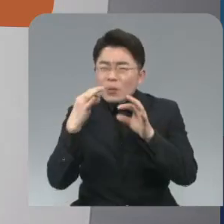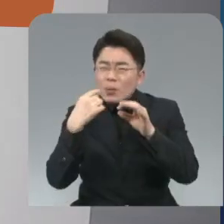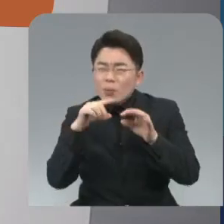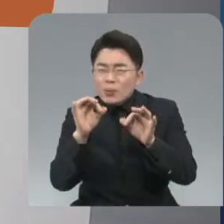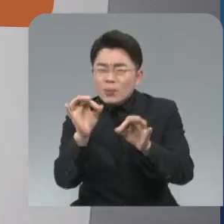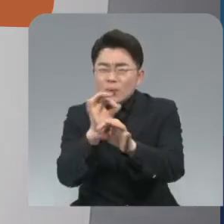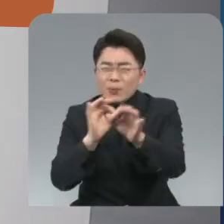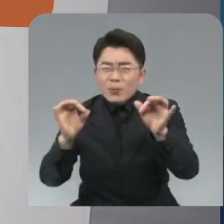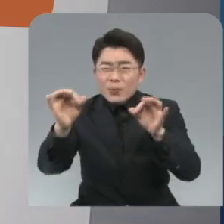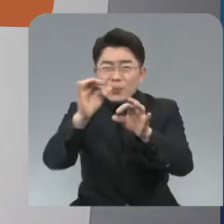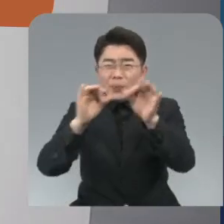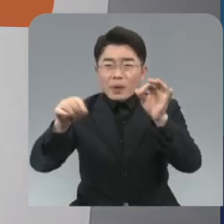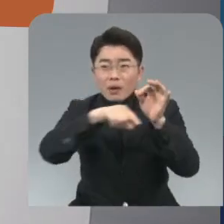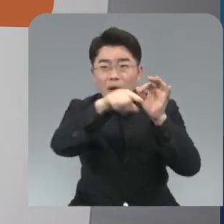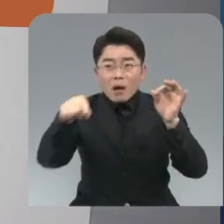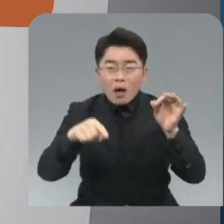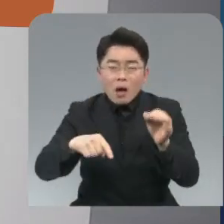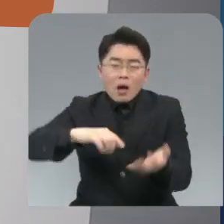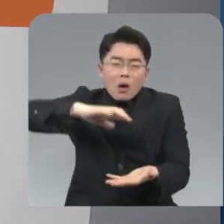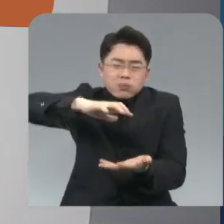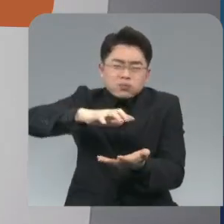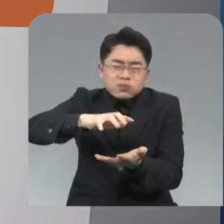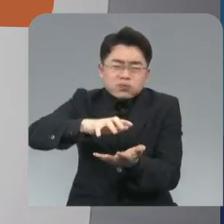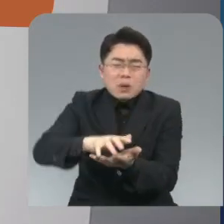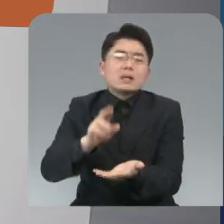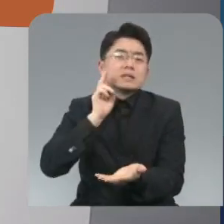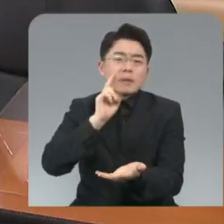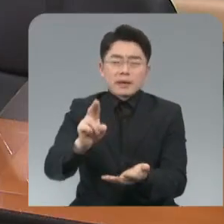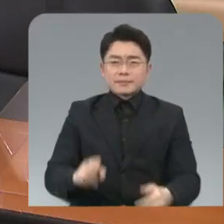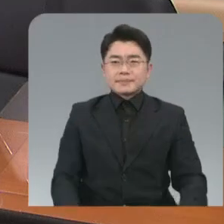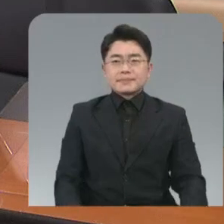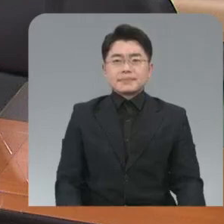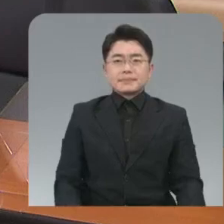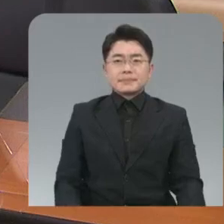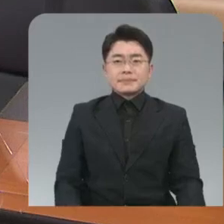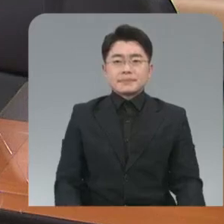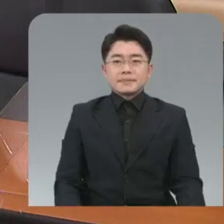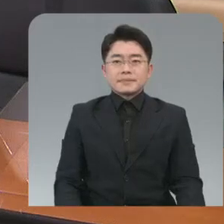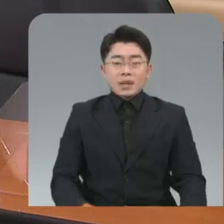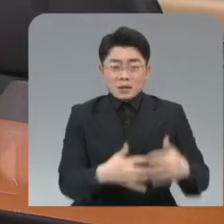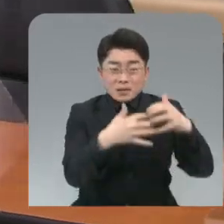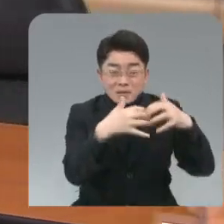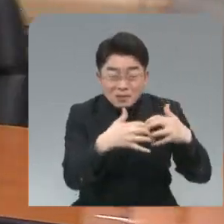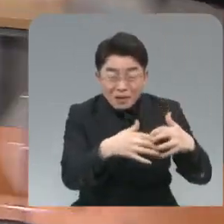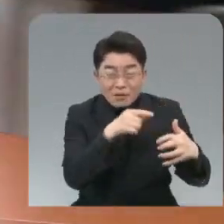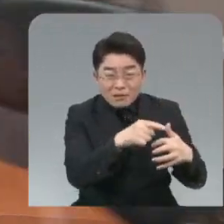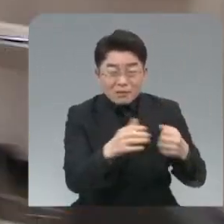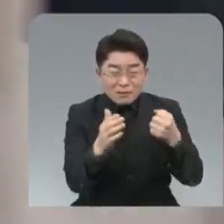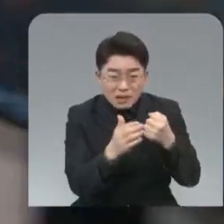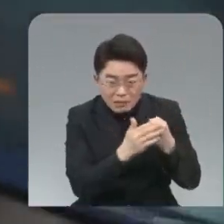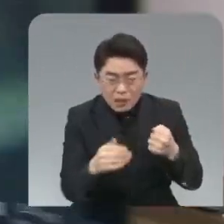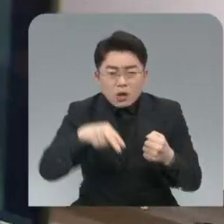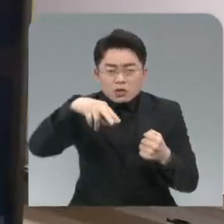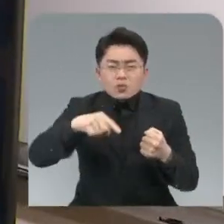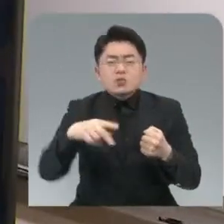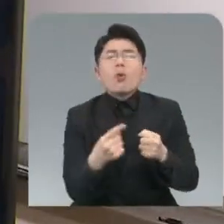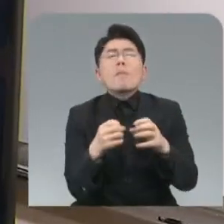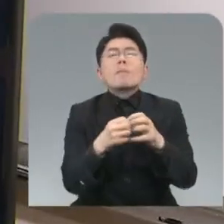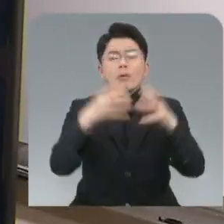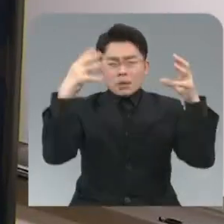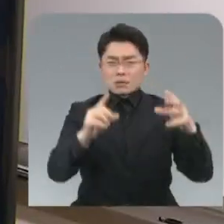일으켜 원자로 내부의 압력을 더 높일 수 있다고 지적했습니다. 이 장치가 오히려 수소 폭발의 원인이 될 수도 있다는